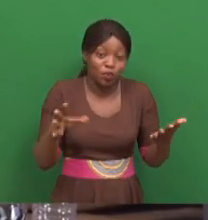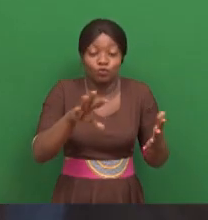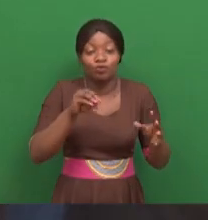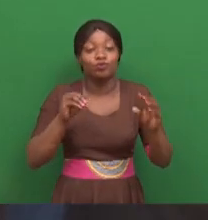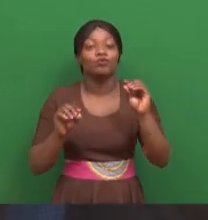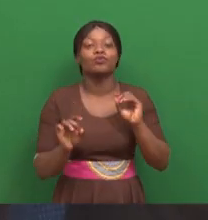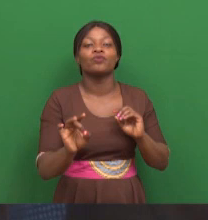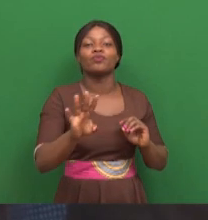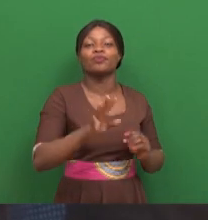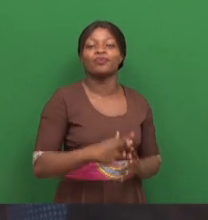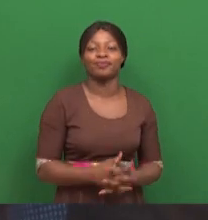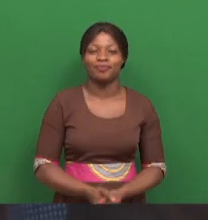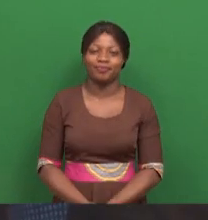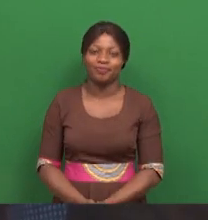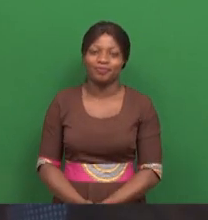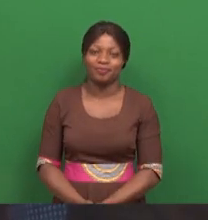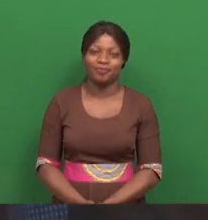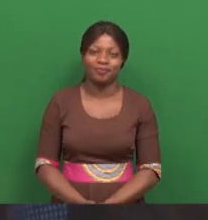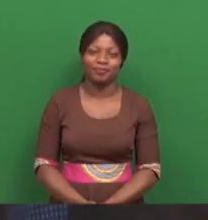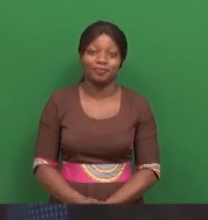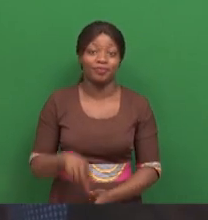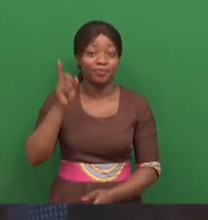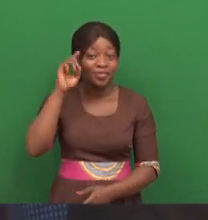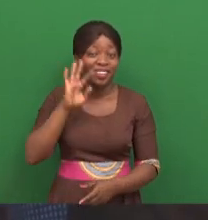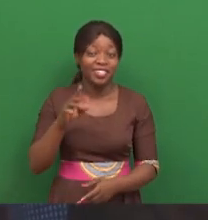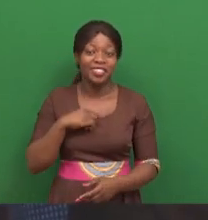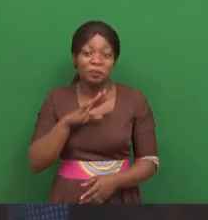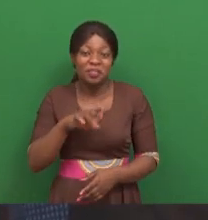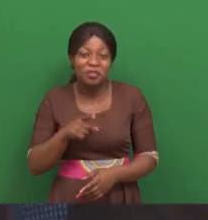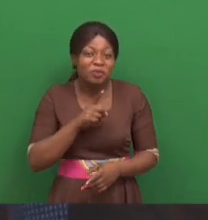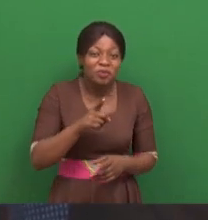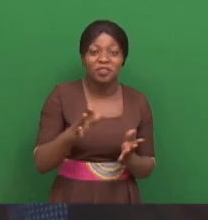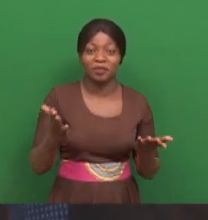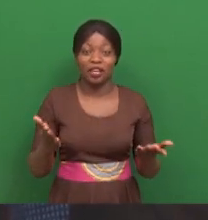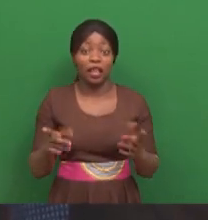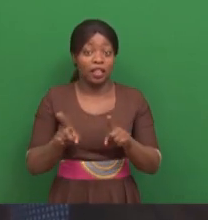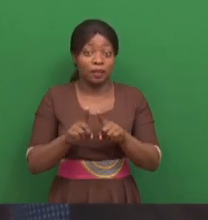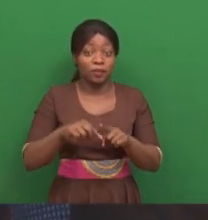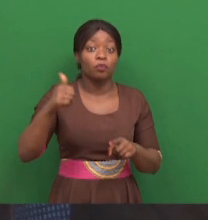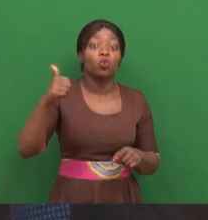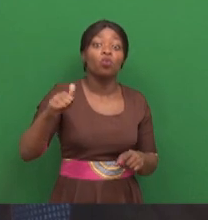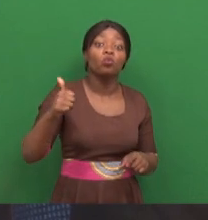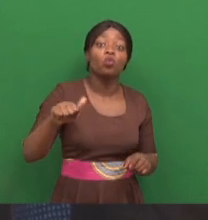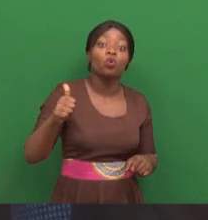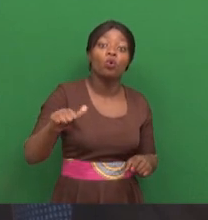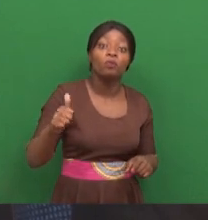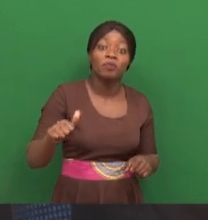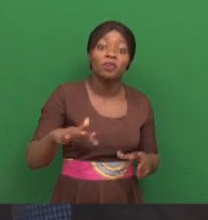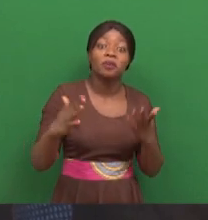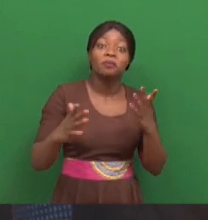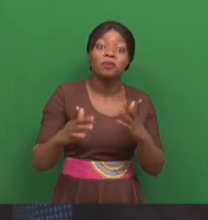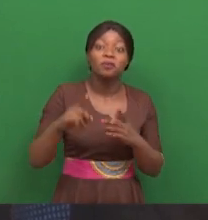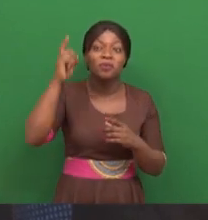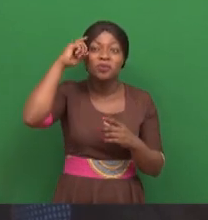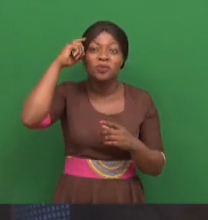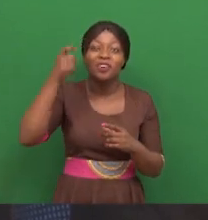mukoshongo. Chiri kunze munongedzo wechiri mukati. Tinoziva tese kuti kombi chaiyo kuti iwanike ine zvimafish carrier